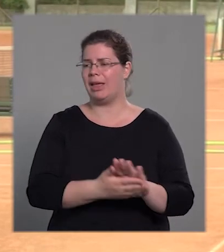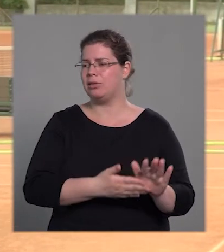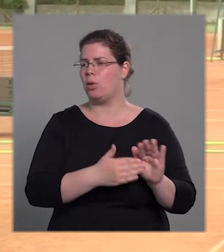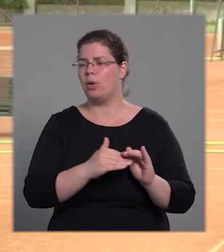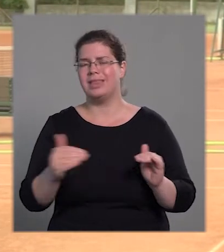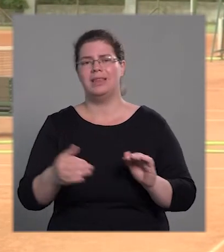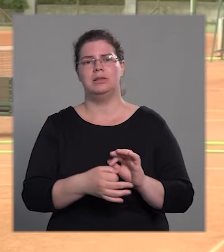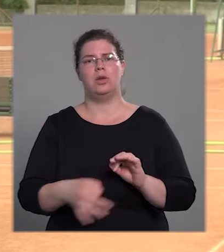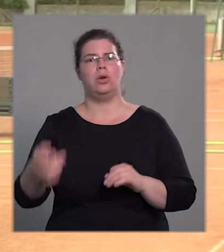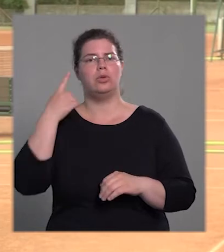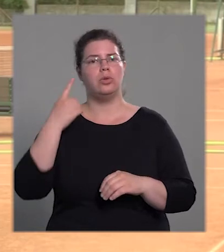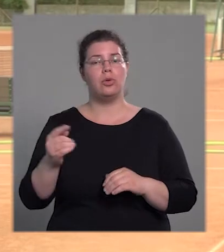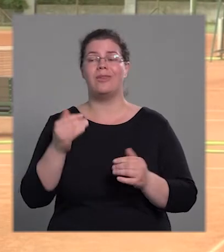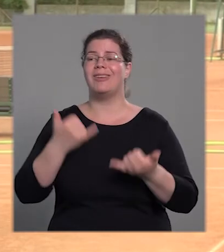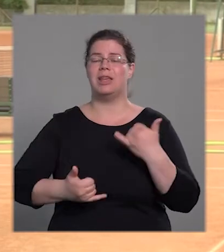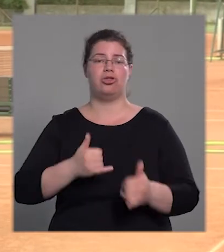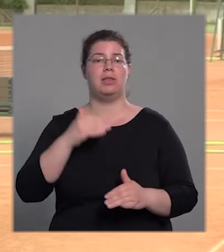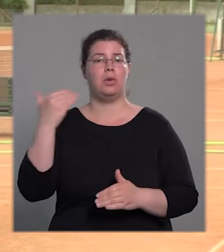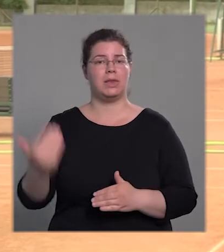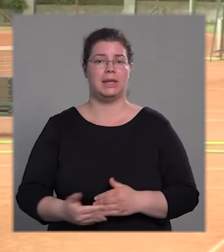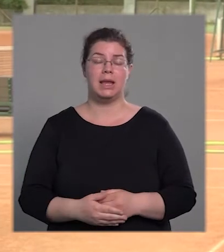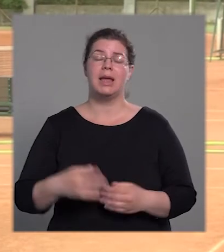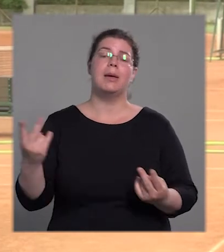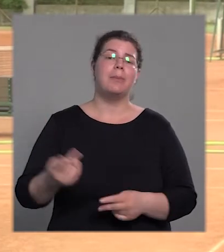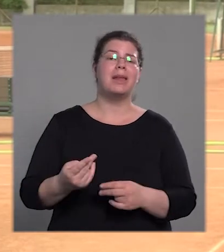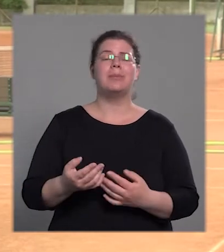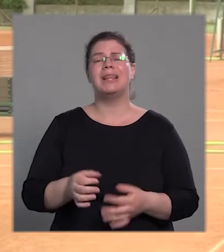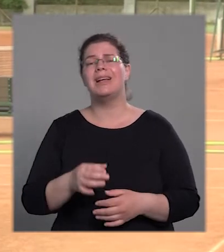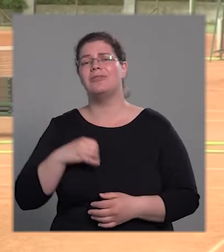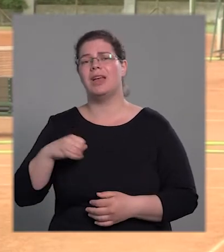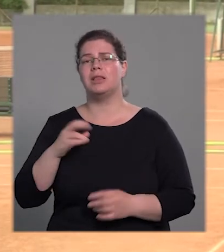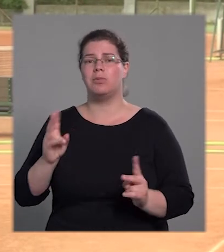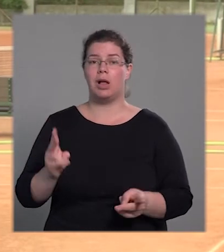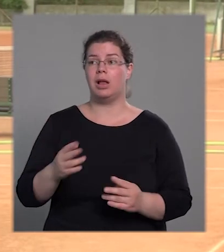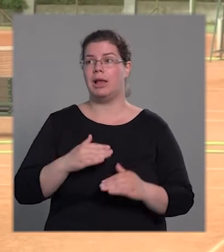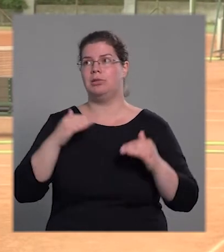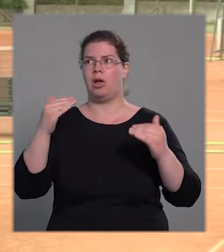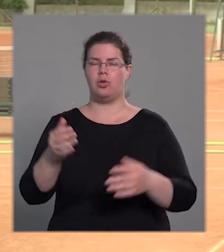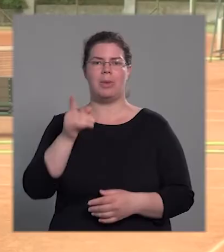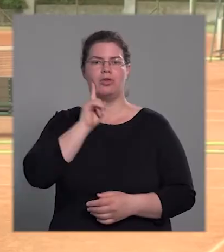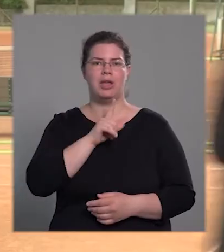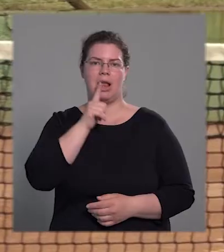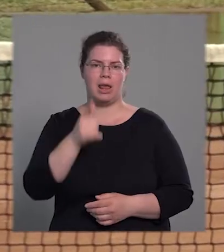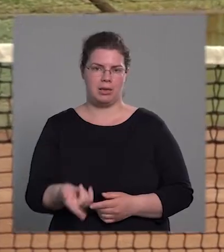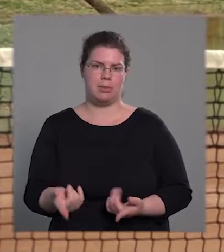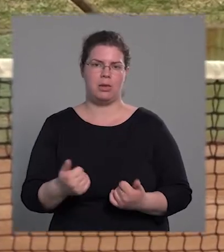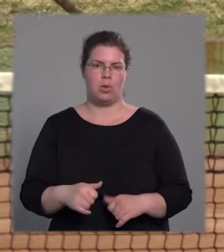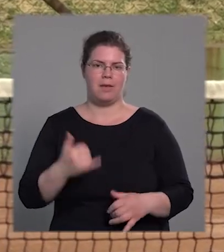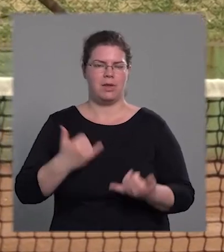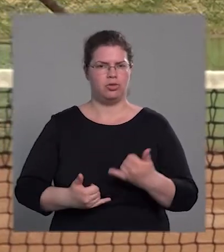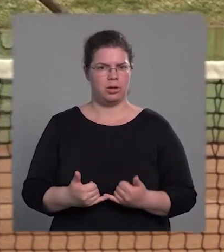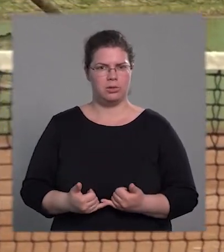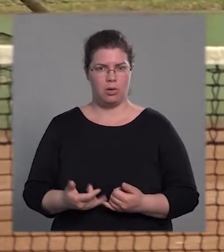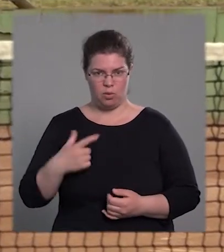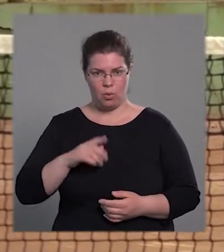tudjunk jutni akár versenyző szintig. Nyilván minél fiatalabb valaki, annál nagyobb eséllyel lesz belőle versenyző. Volt rá példa,